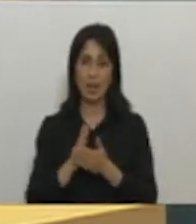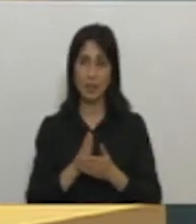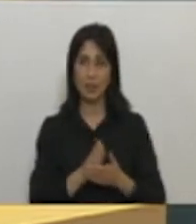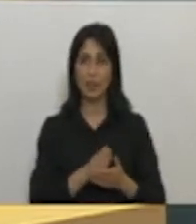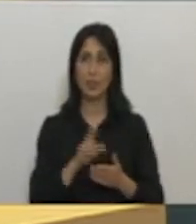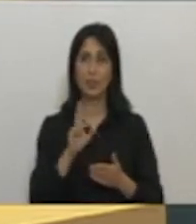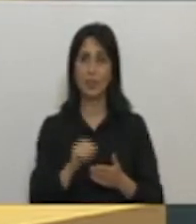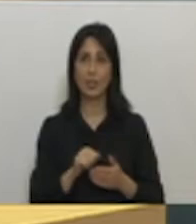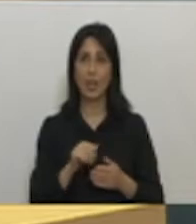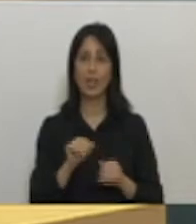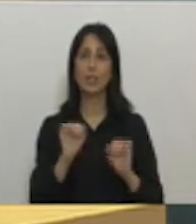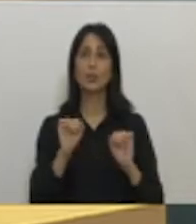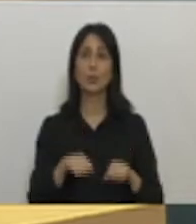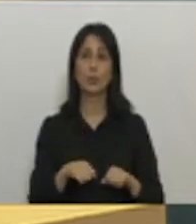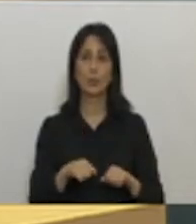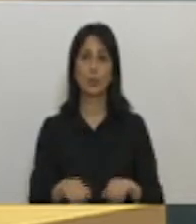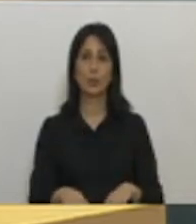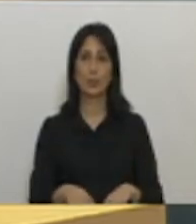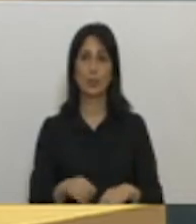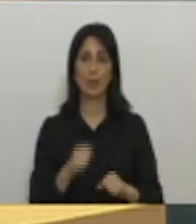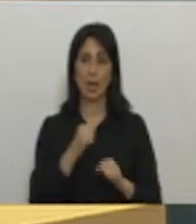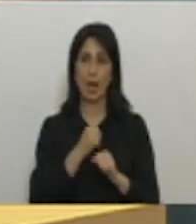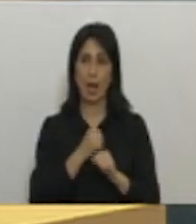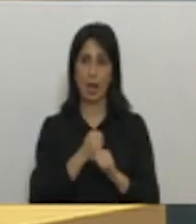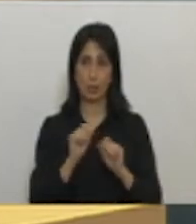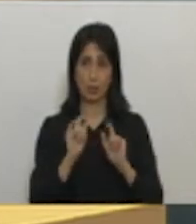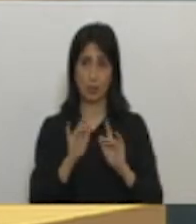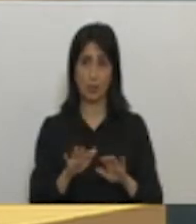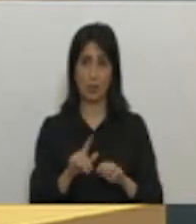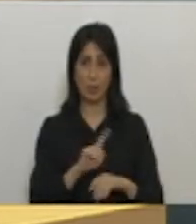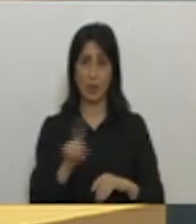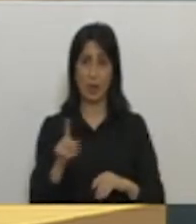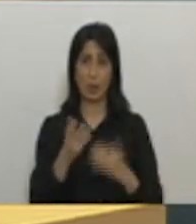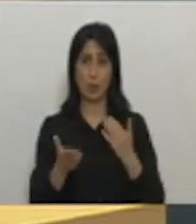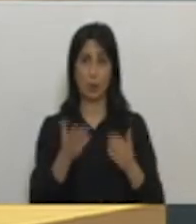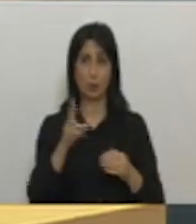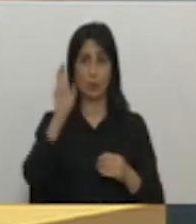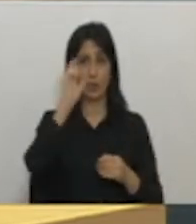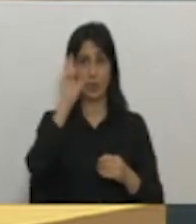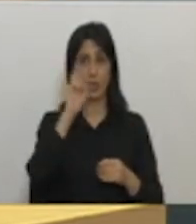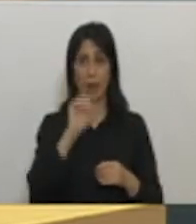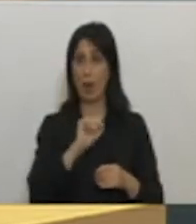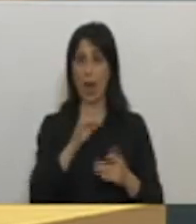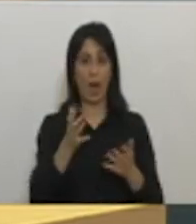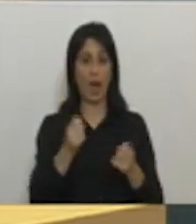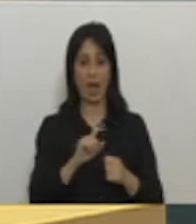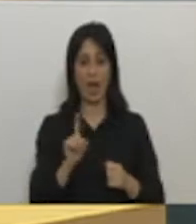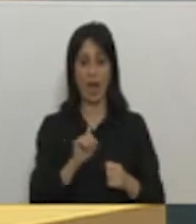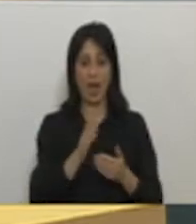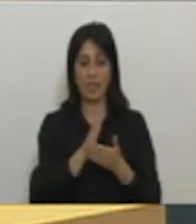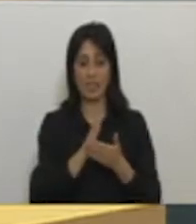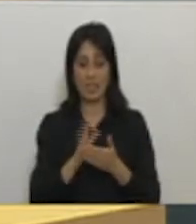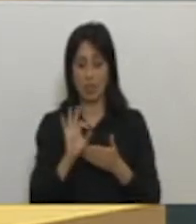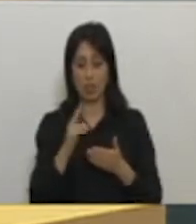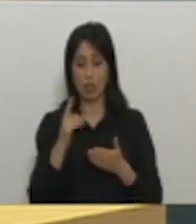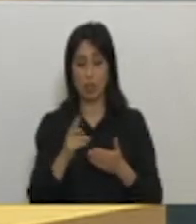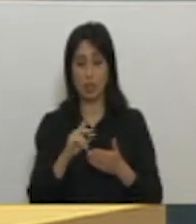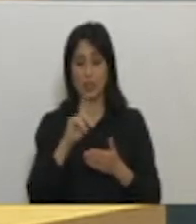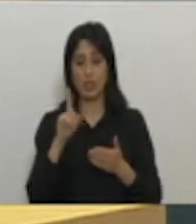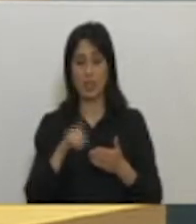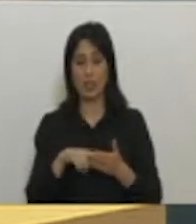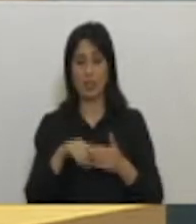და შეუძლიათ გააკეთონ საქმე. მაგრამ თუ სახელმწიფომ არ აიღო გარკვეულწილად სოციალურ